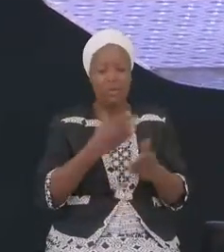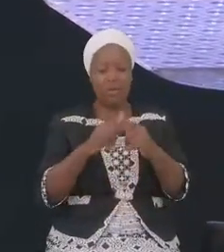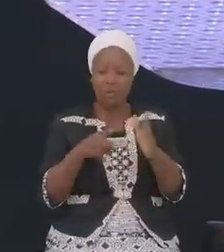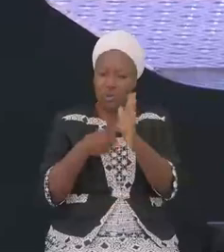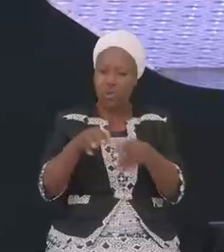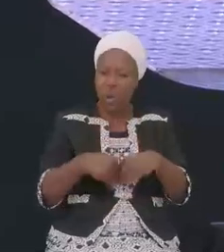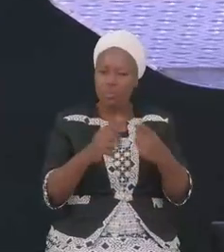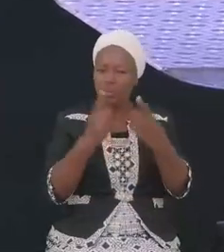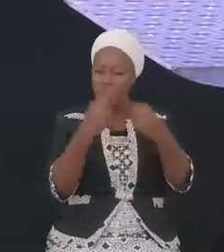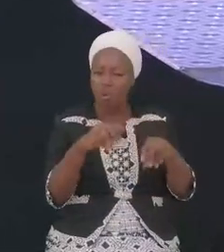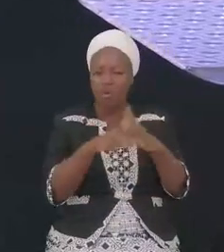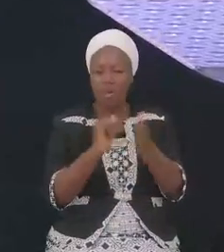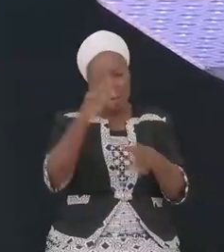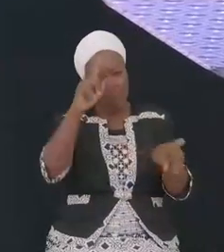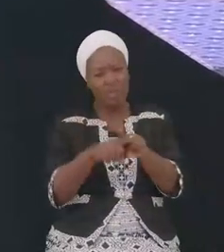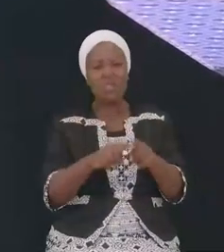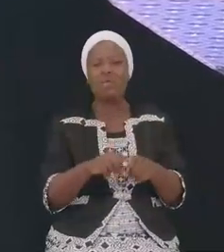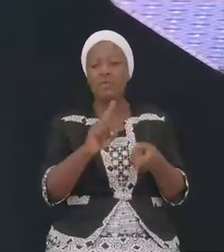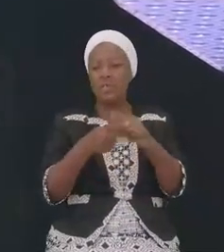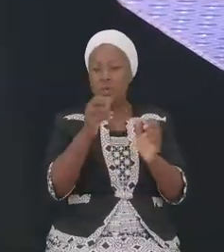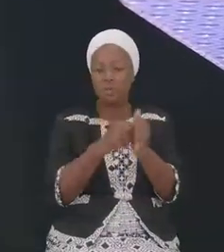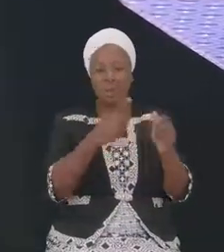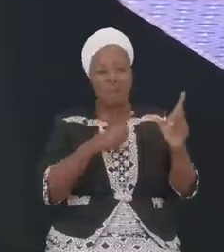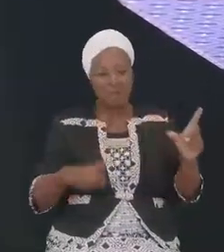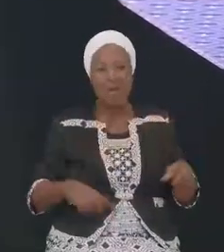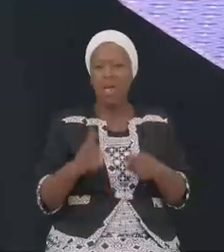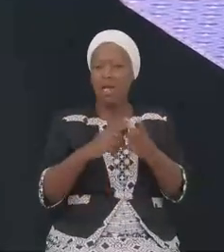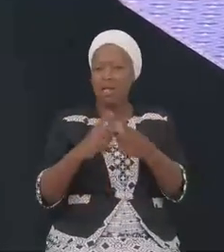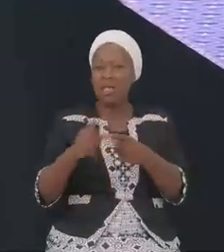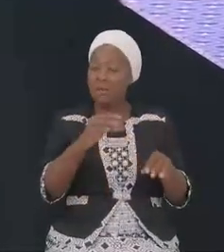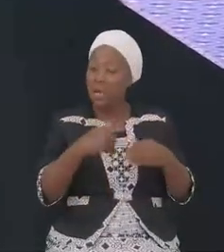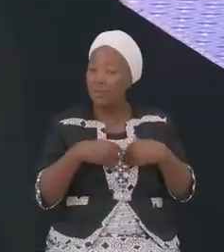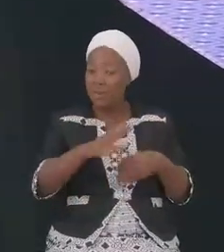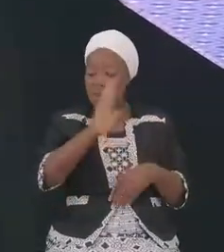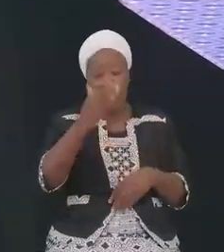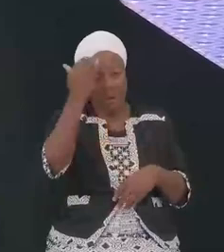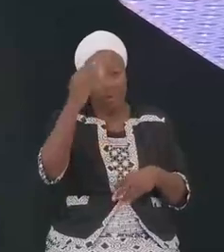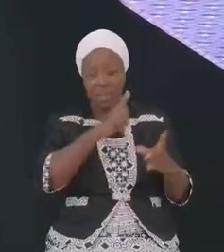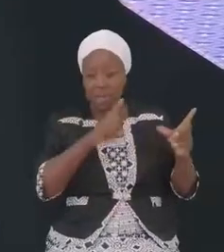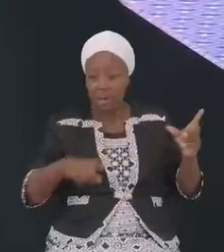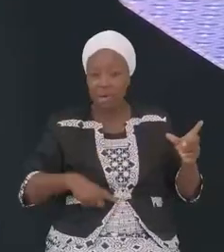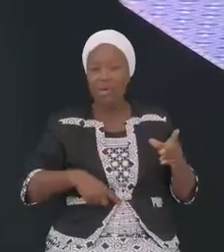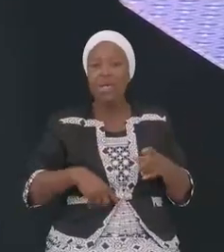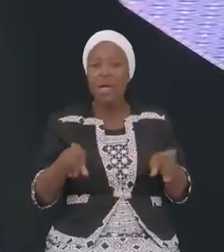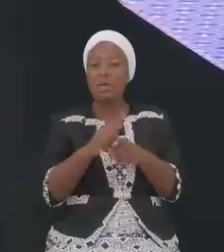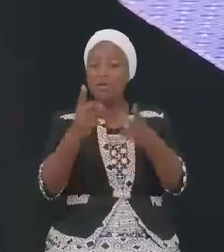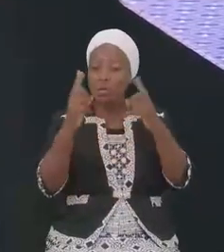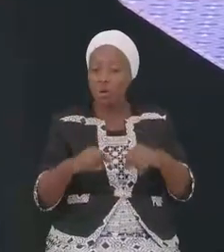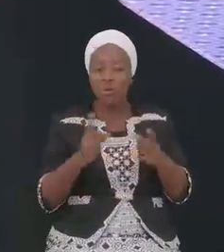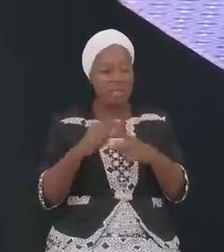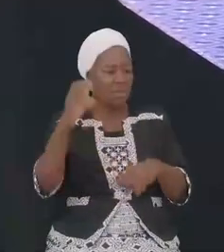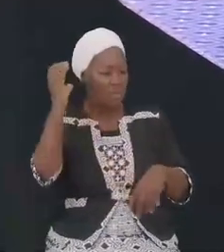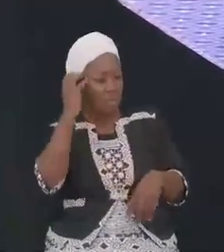vous pouvez entrer dans la relation d'alliance avec le Seigneur. Si vous ne connaissez pas le Seigneur, comment vous êtes arrivé et vous écoutez,